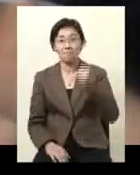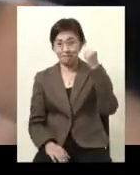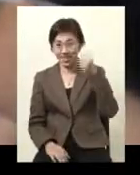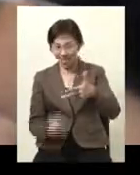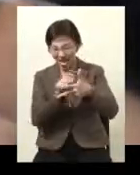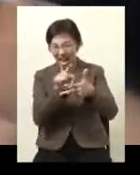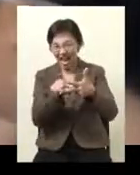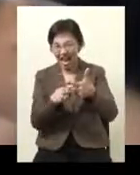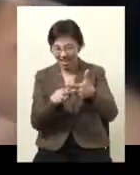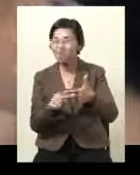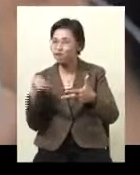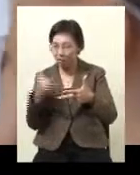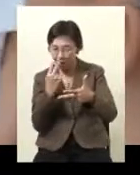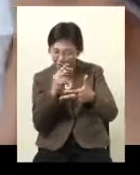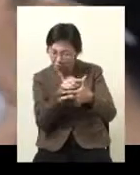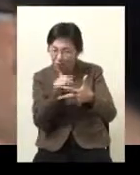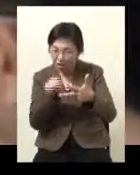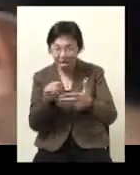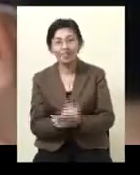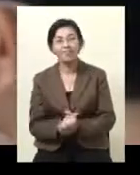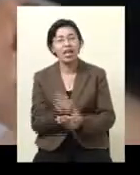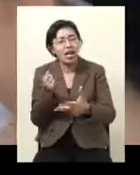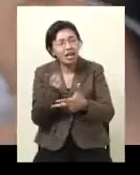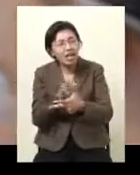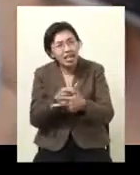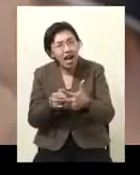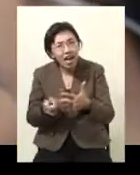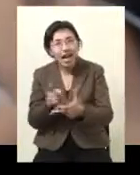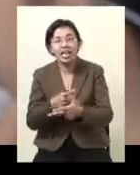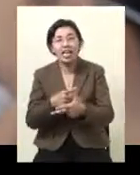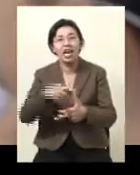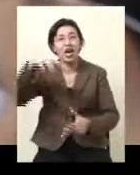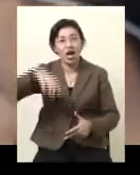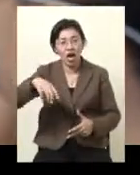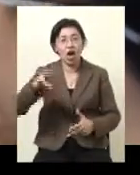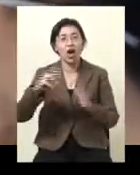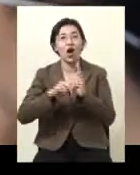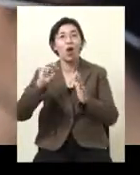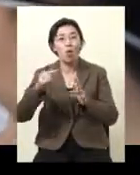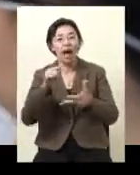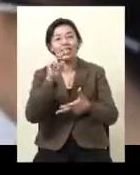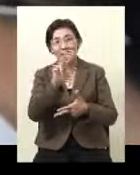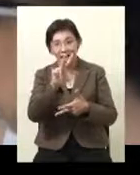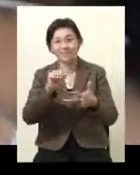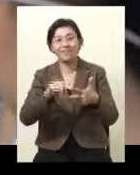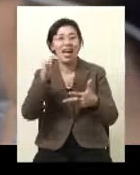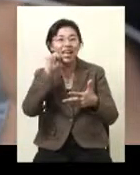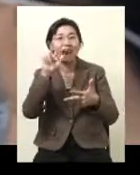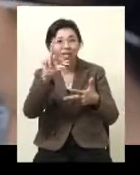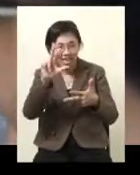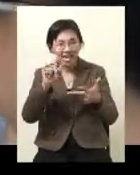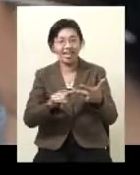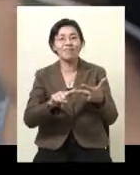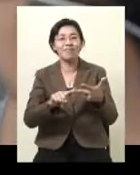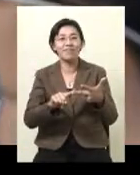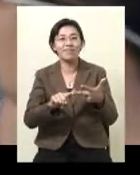สิ่งที่ไม่ควรพลาดนะครับก ็คือ3สิ่งที่ไม่ควรพลาด ใช่ก็จะมีเป็นเมือง3วัง3น้ํา3ร